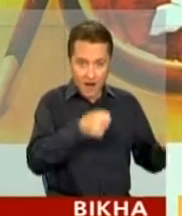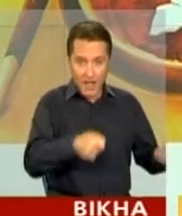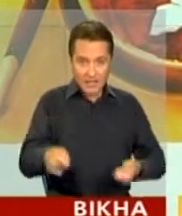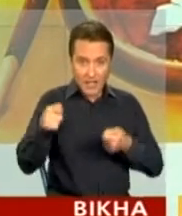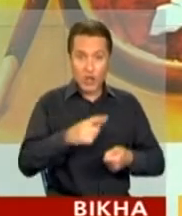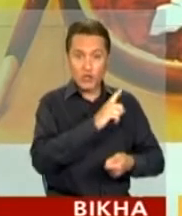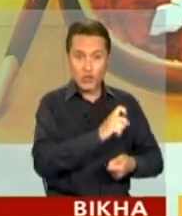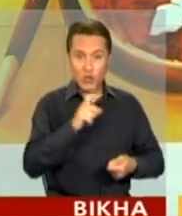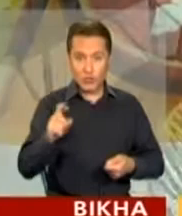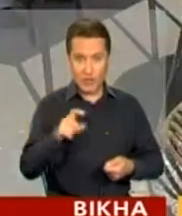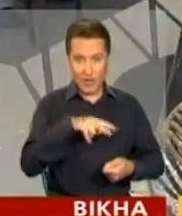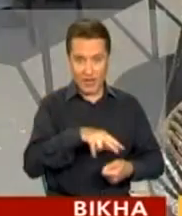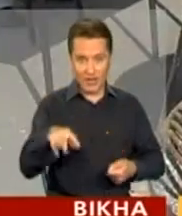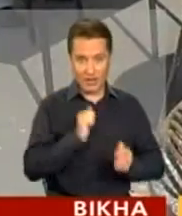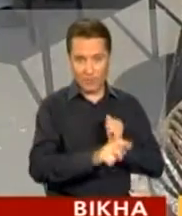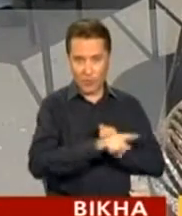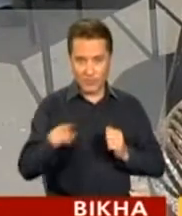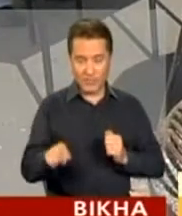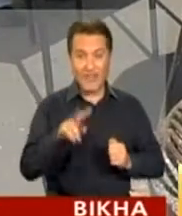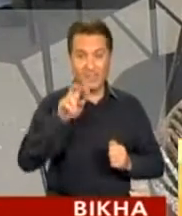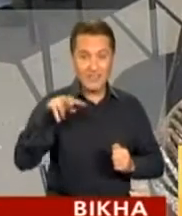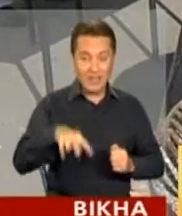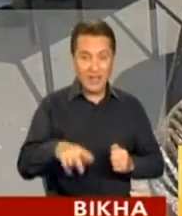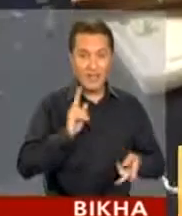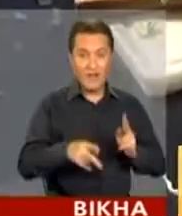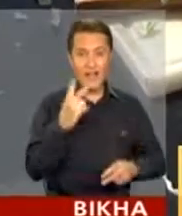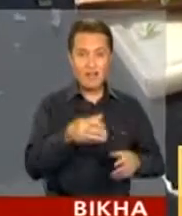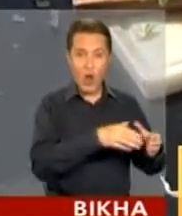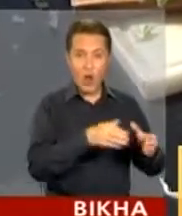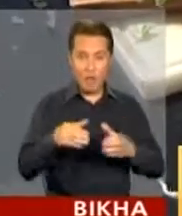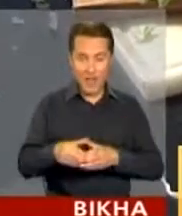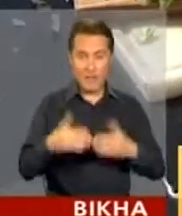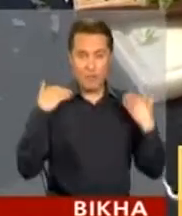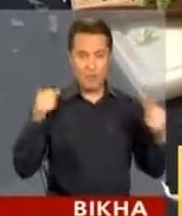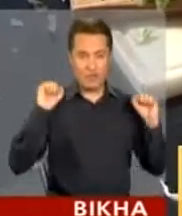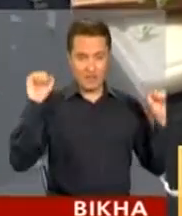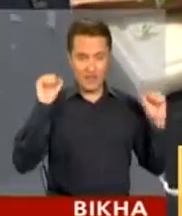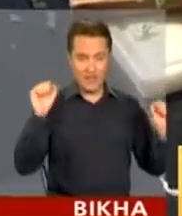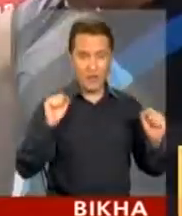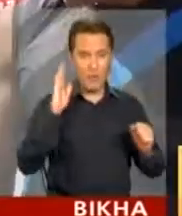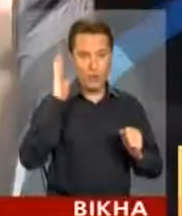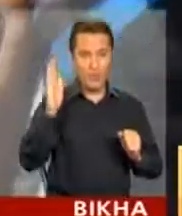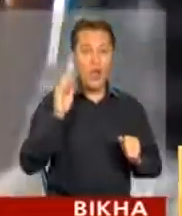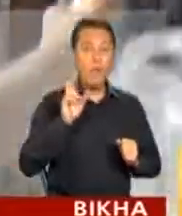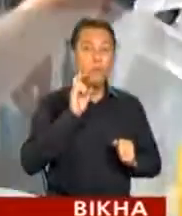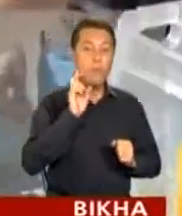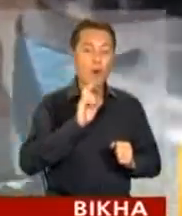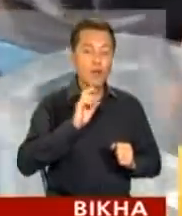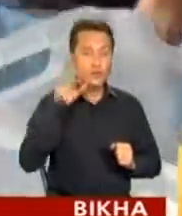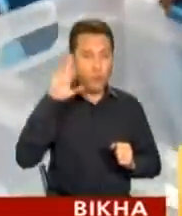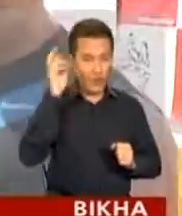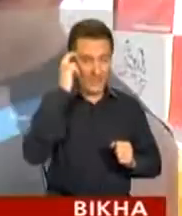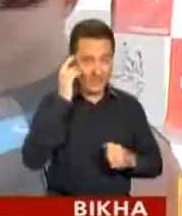літрів кожен. 200 літрів борщу одразу варять дві команди. У бодібілдерів буде борщ по-київськи. А ми от